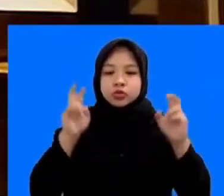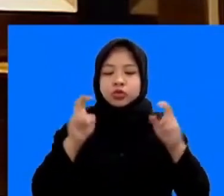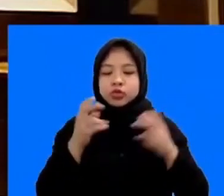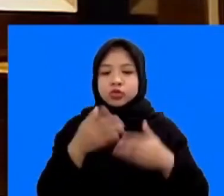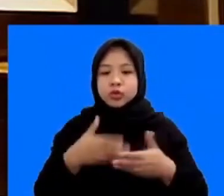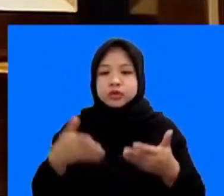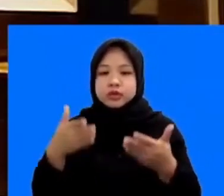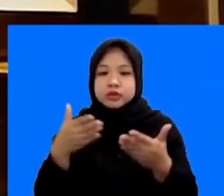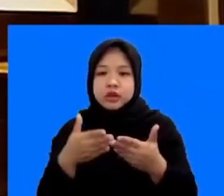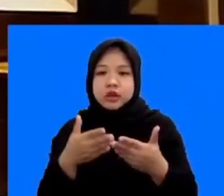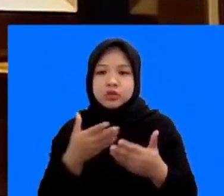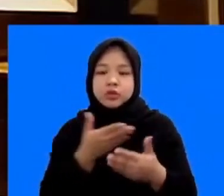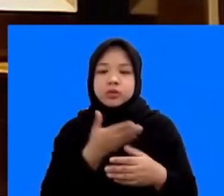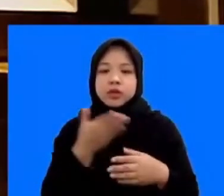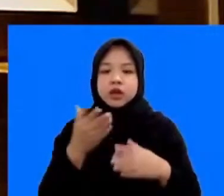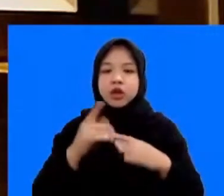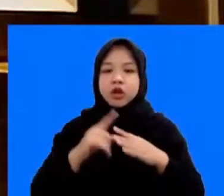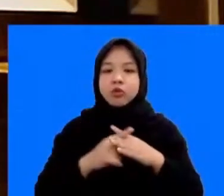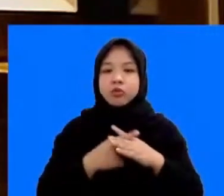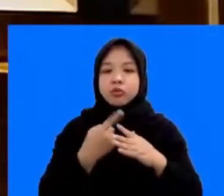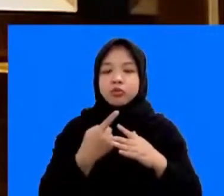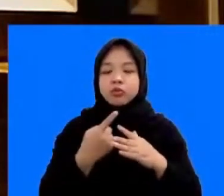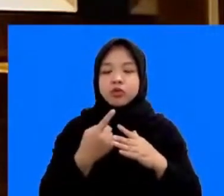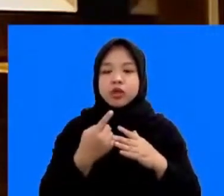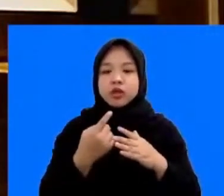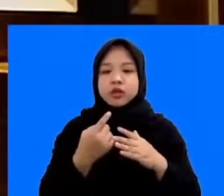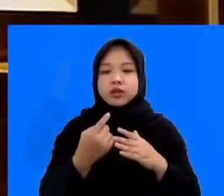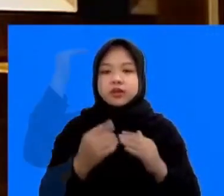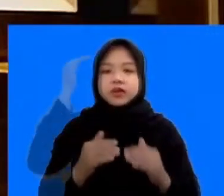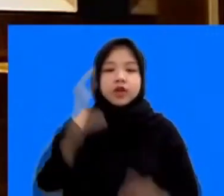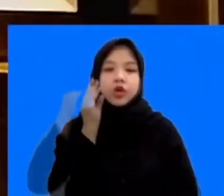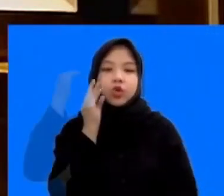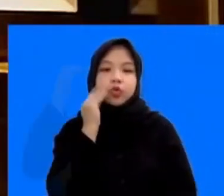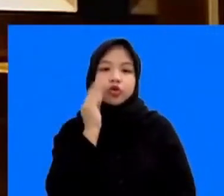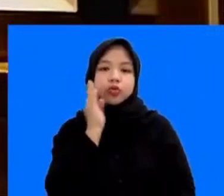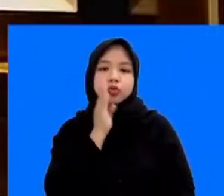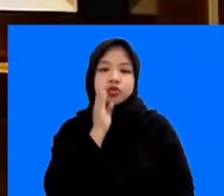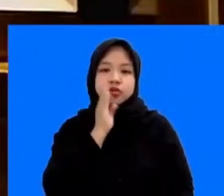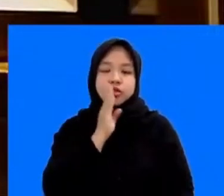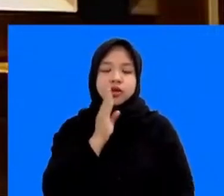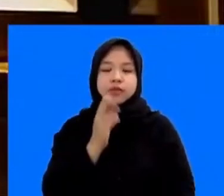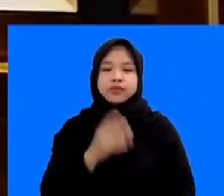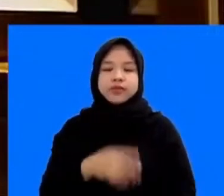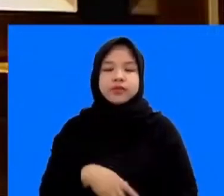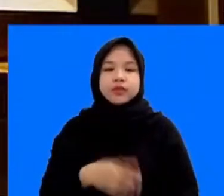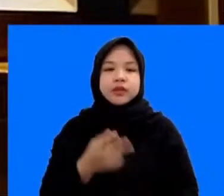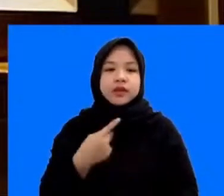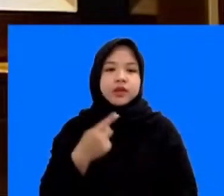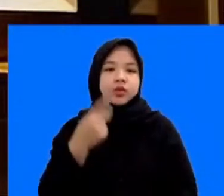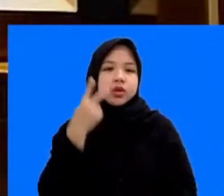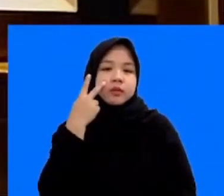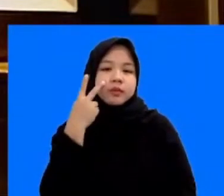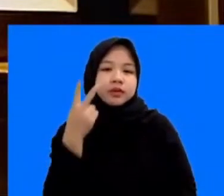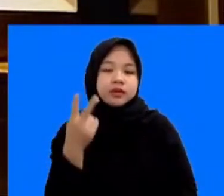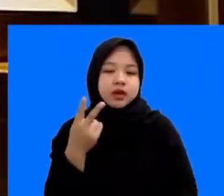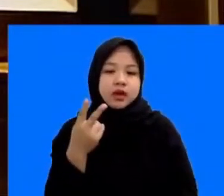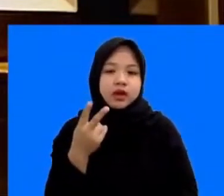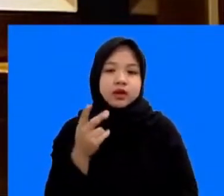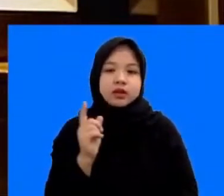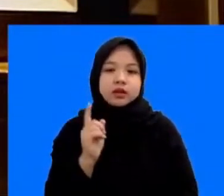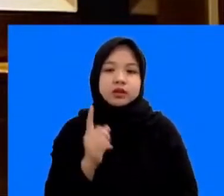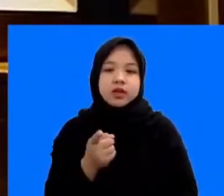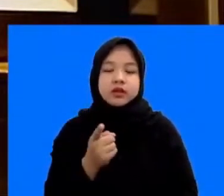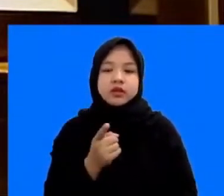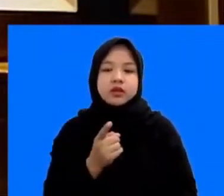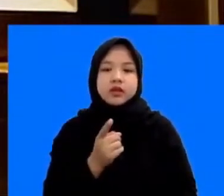kemudian mereka mulai menginjak dewasa usia muda kita juga tidak bisa Menutup Mata bahwa kehidupan individu